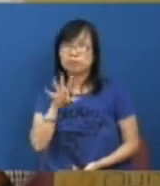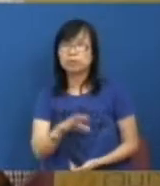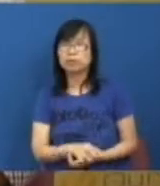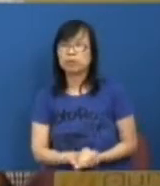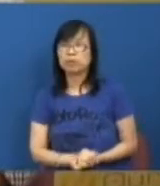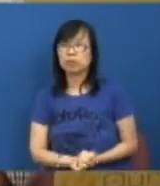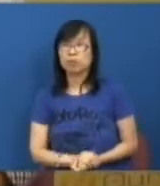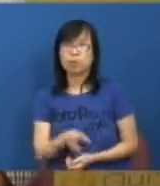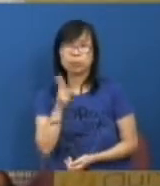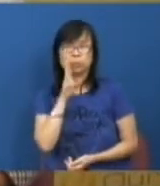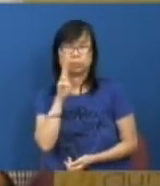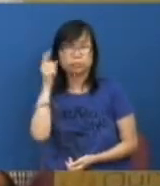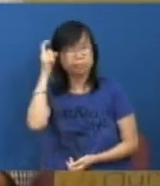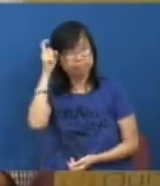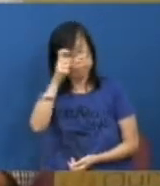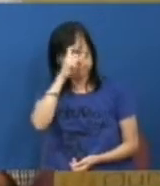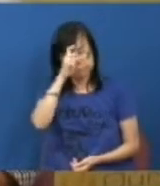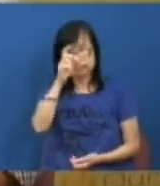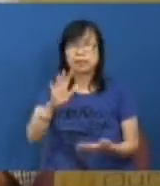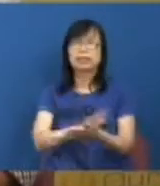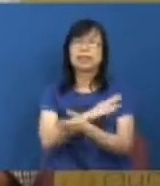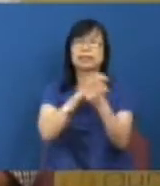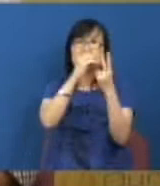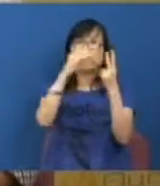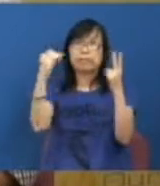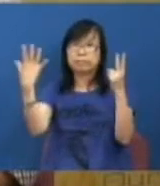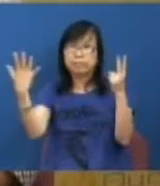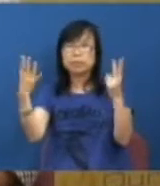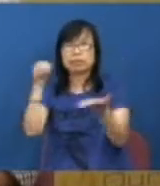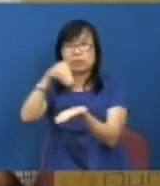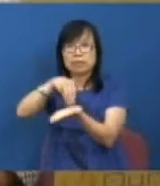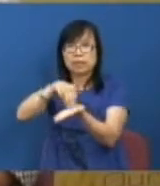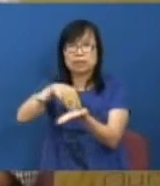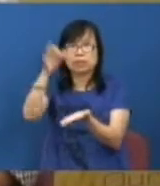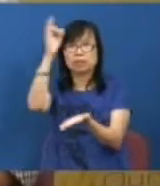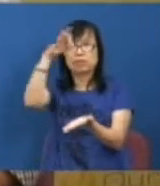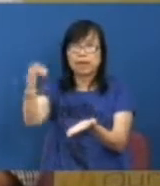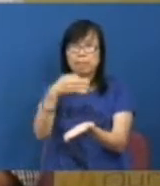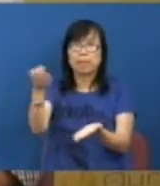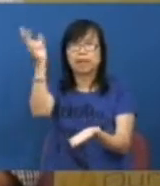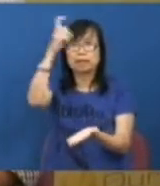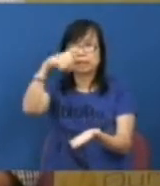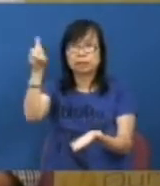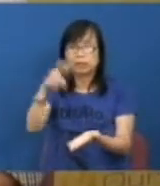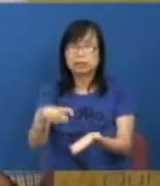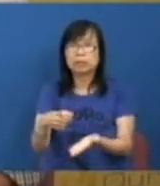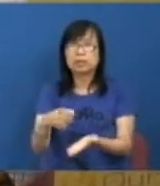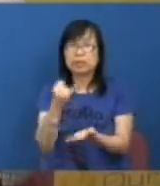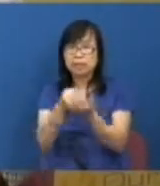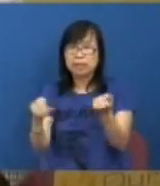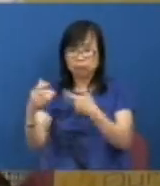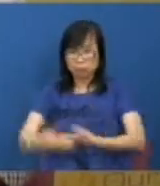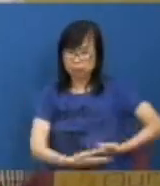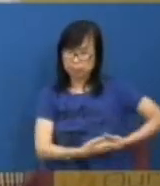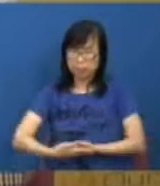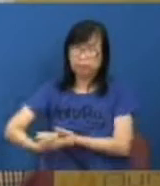哋我還記得我哋大概好似2005年嘅時候咧，都訂立咗39,000+啦，生個 B B 即係呢類